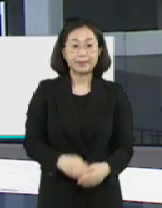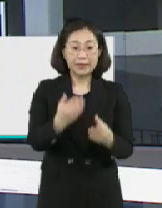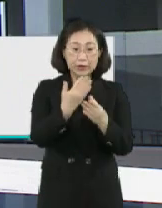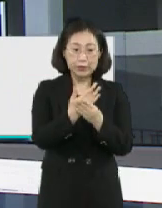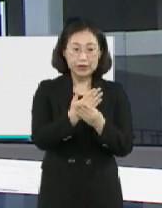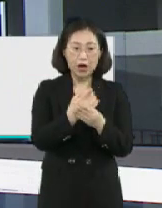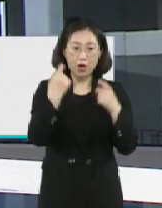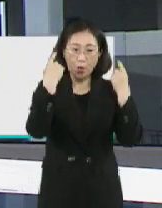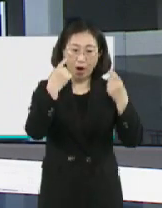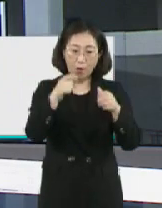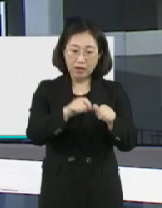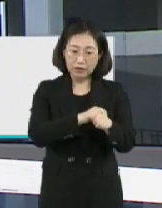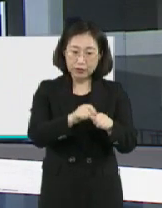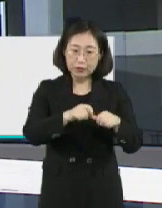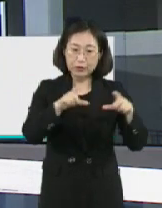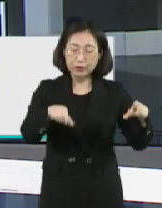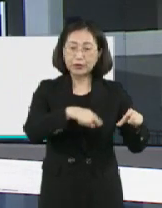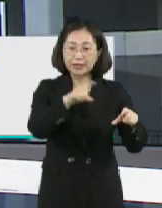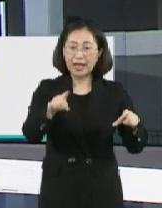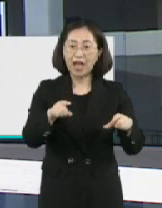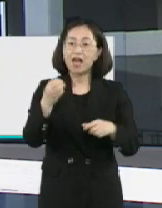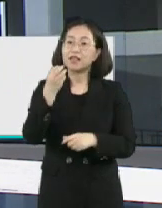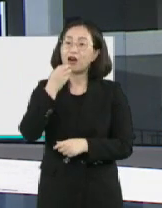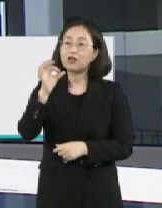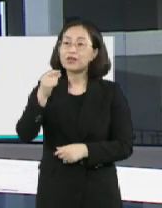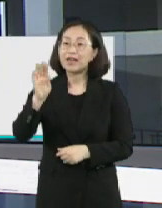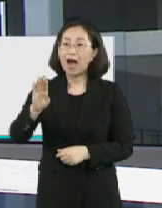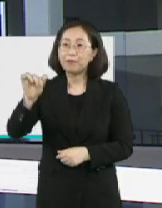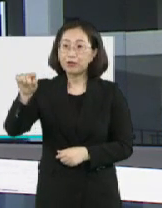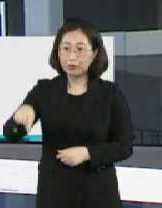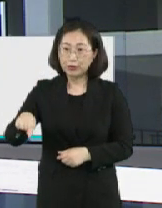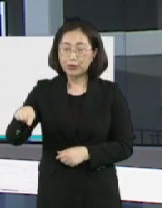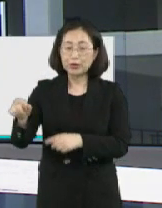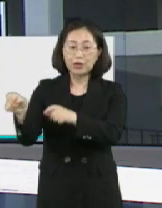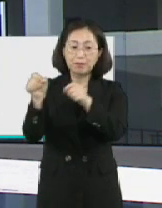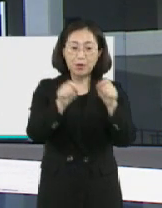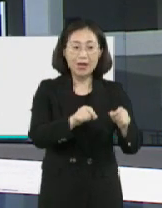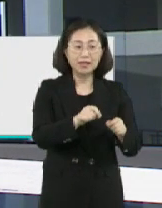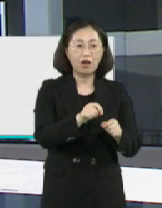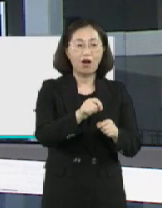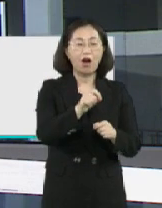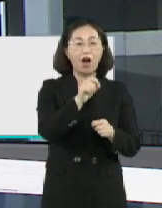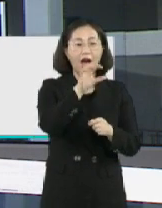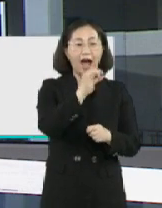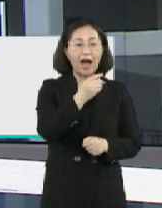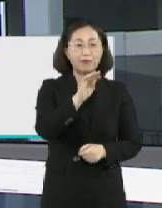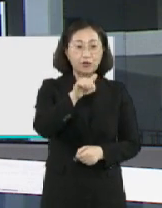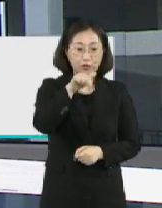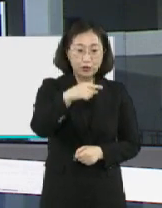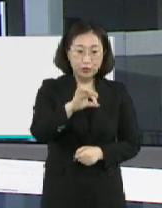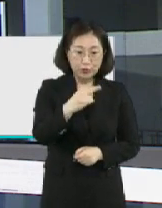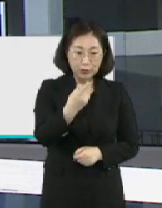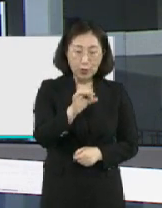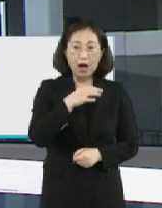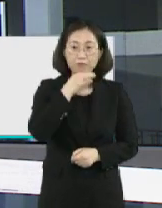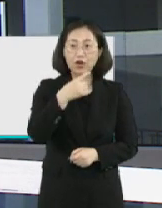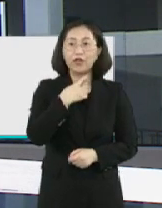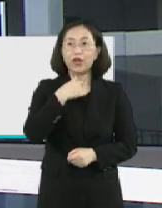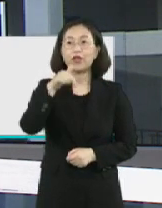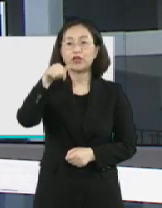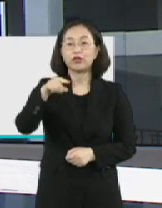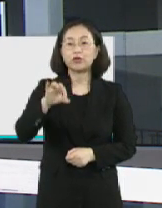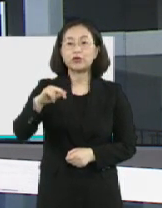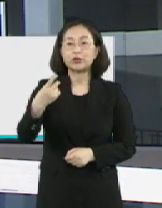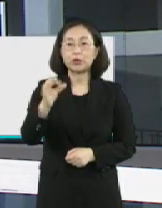유성 관광특구 시절 서울 압구정동에 빗대 압구궁동이라 불렸던 대전궁동. 유성 지역 상권이